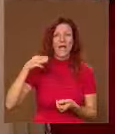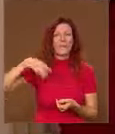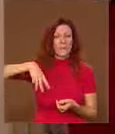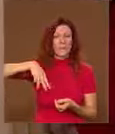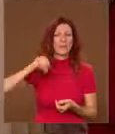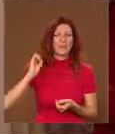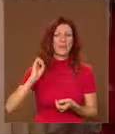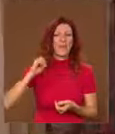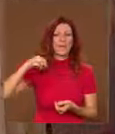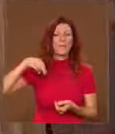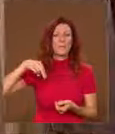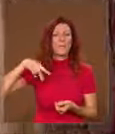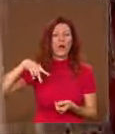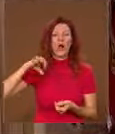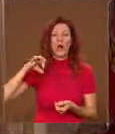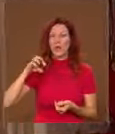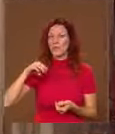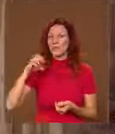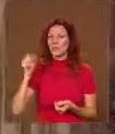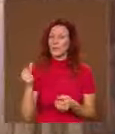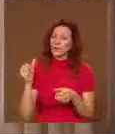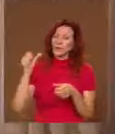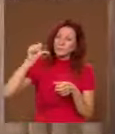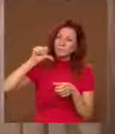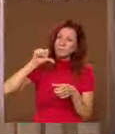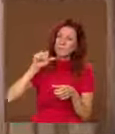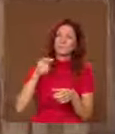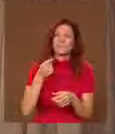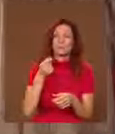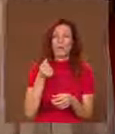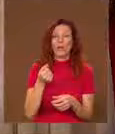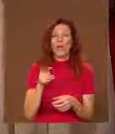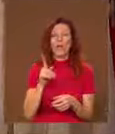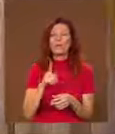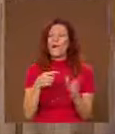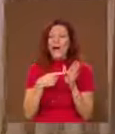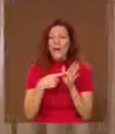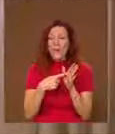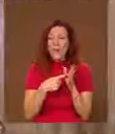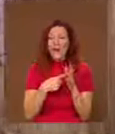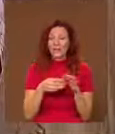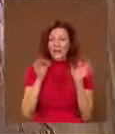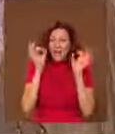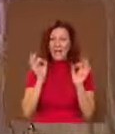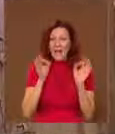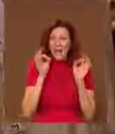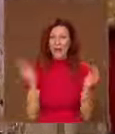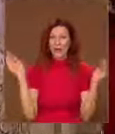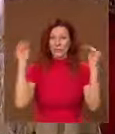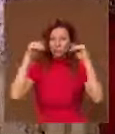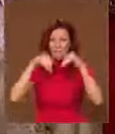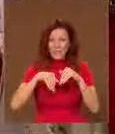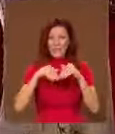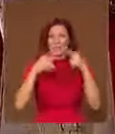се долива към приготвеното причастие, която изобразява вече присъствието на благодата